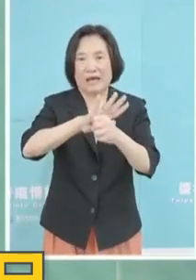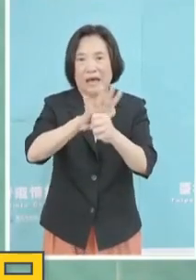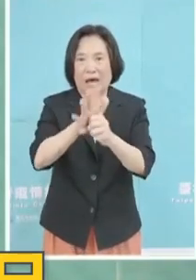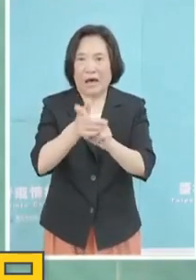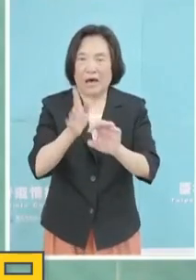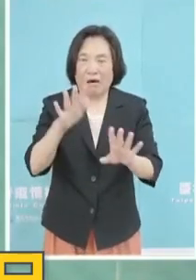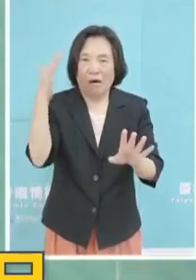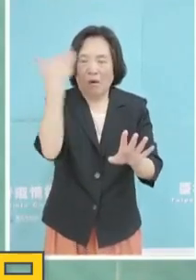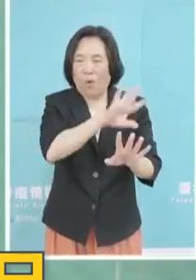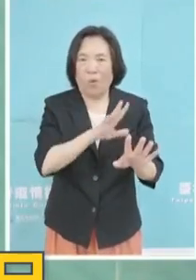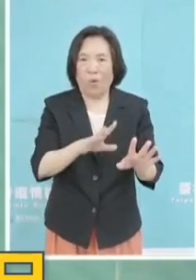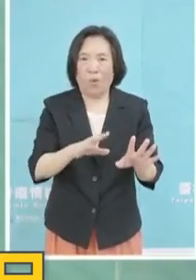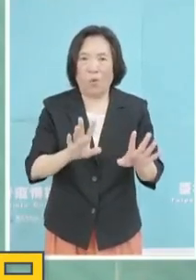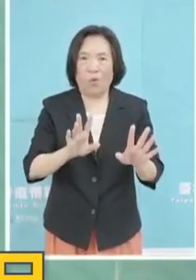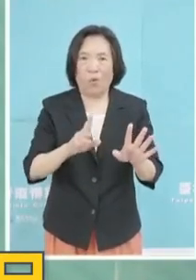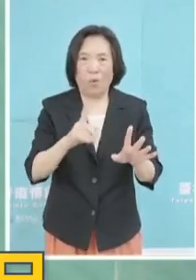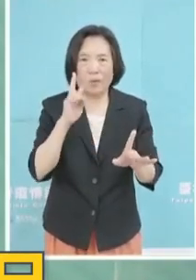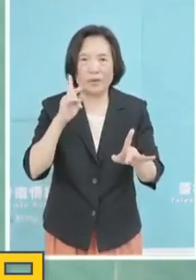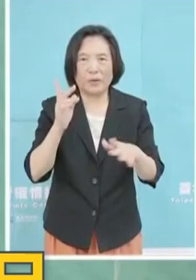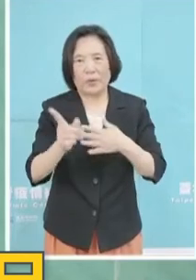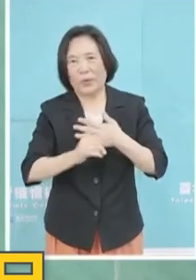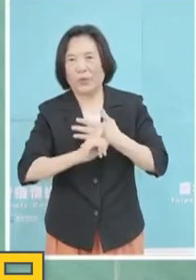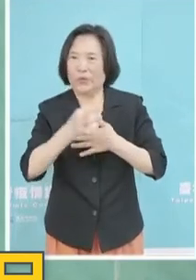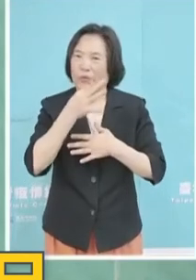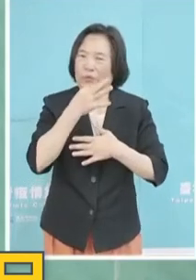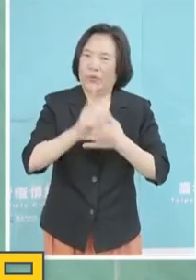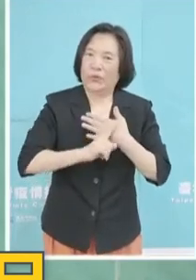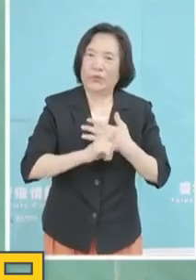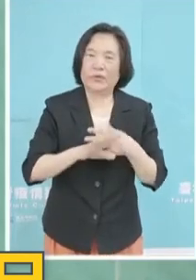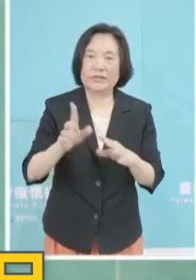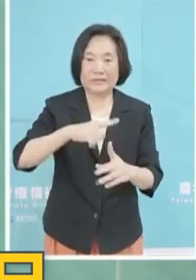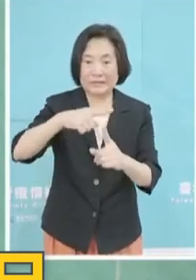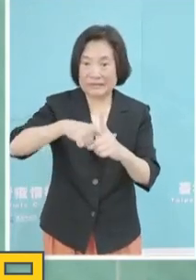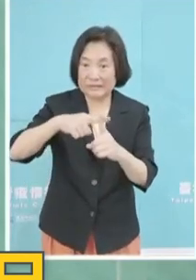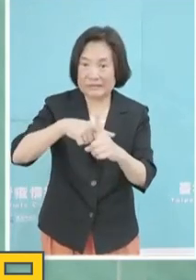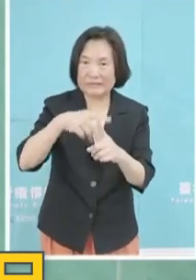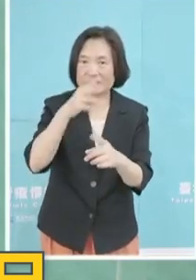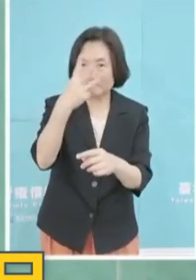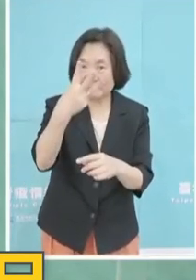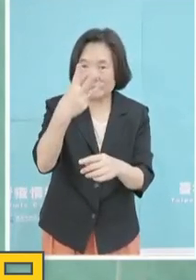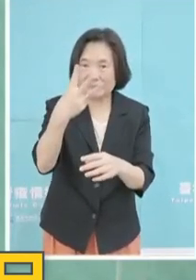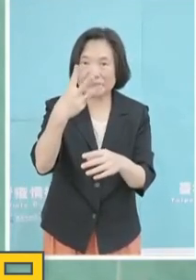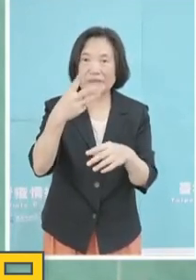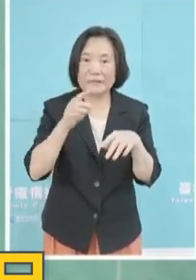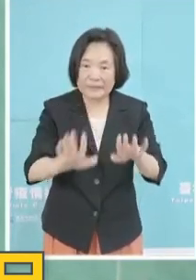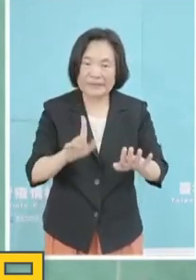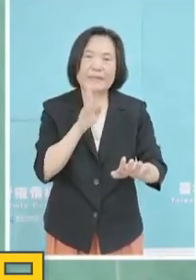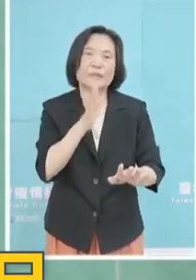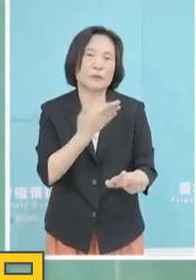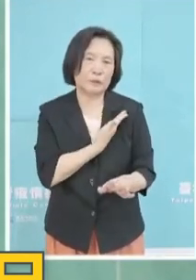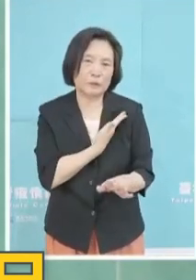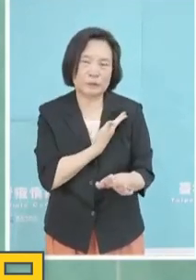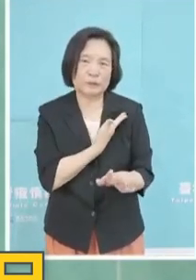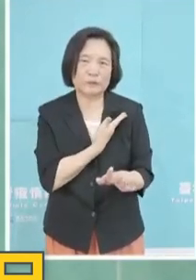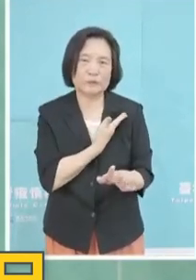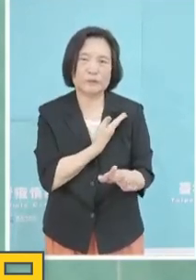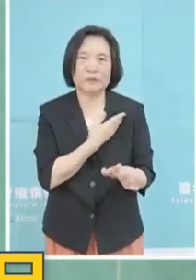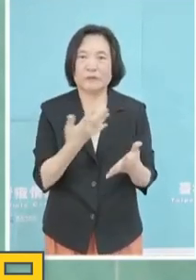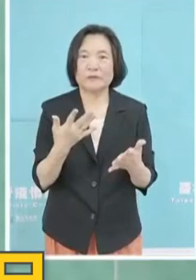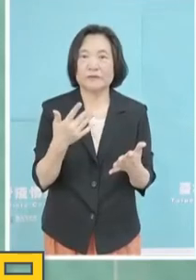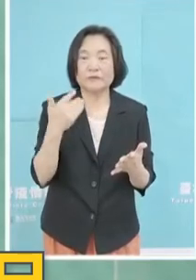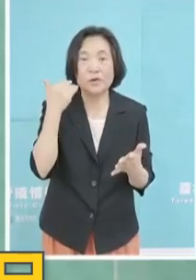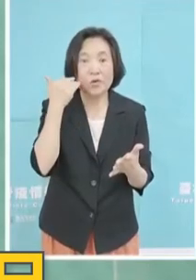嘛，哈，那在这个三级管制之下，我们就是撑住而已了，所以只要